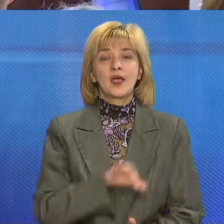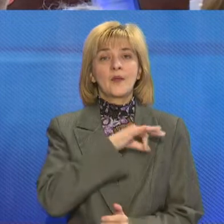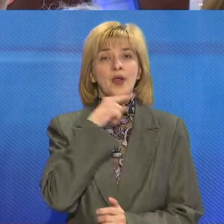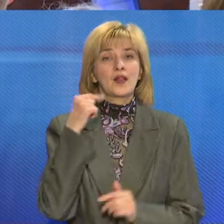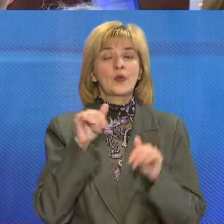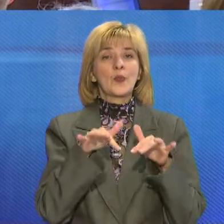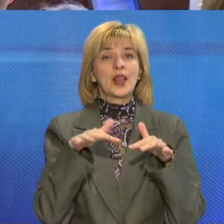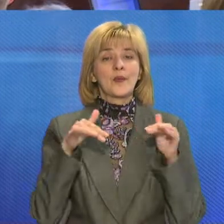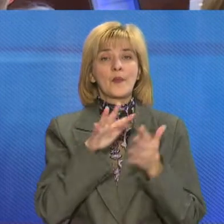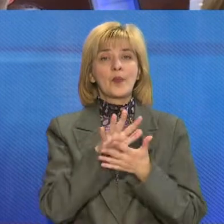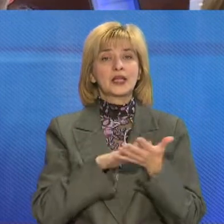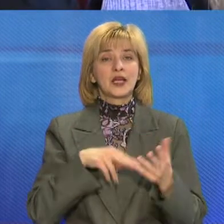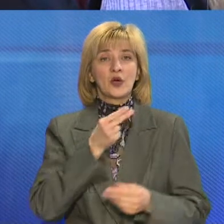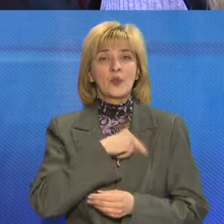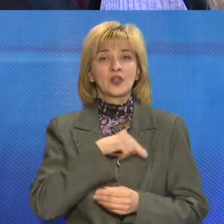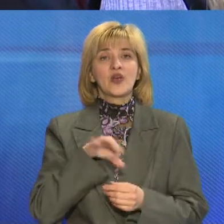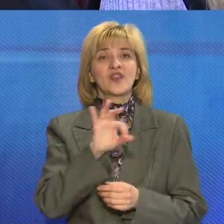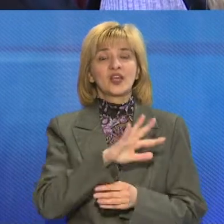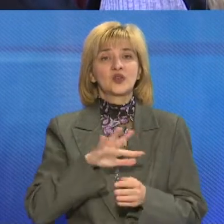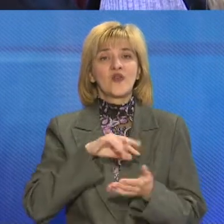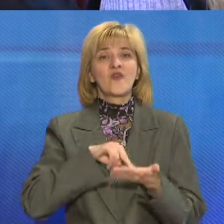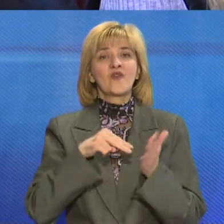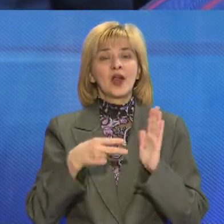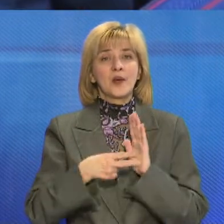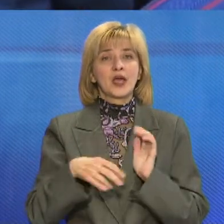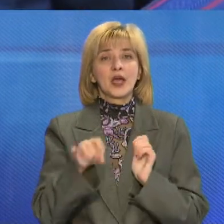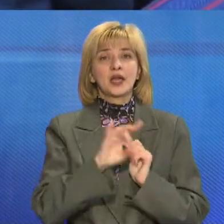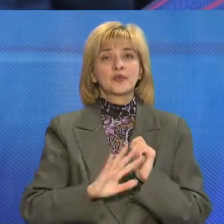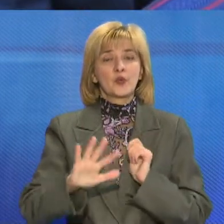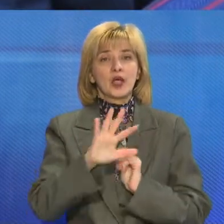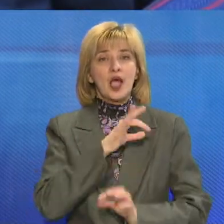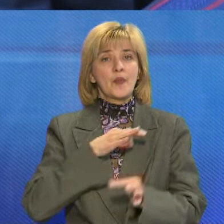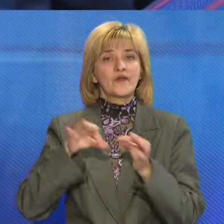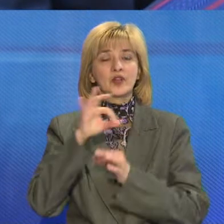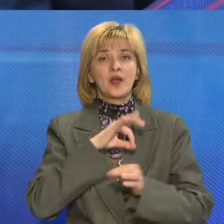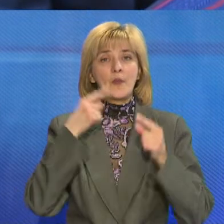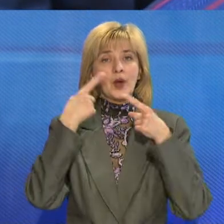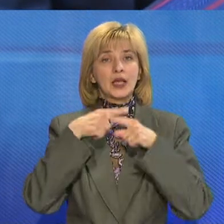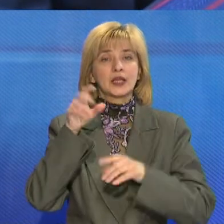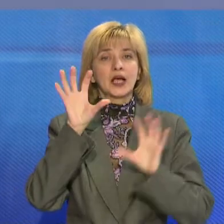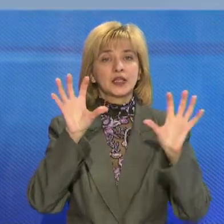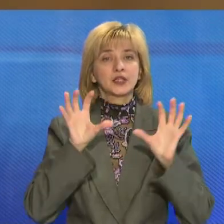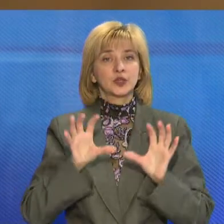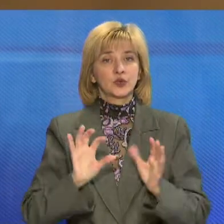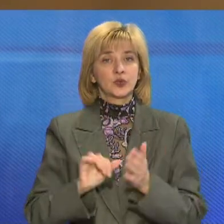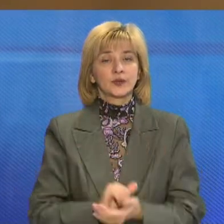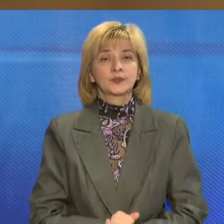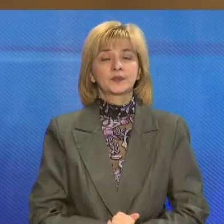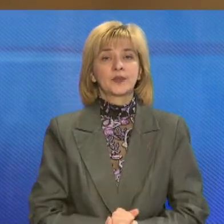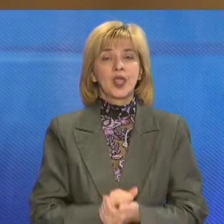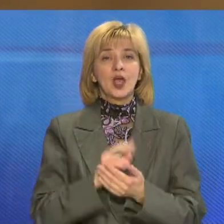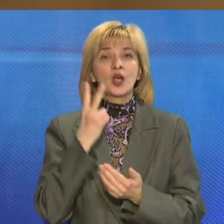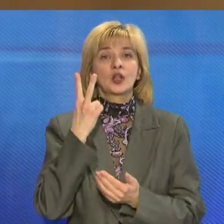Беларускія парламентары працягваюць працу ў рэгіёне ў рамках агульнарэспубліканскага абмеркавання праекта Канстытуцыі.